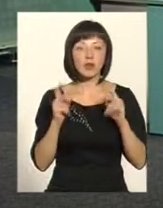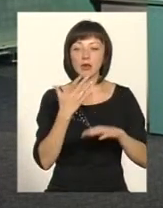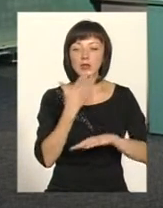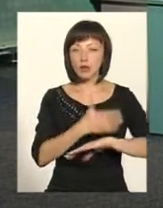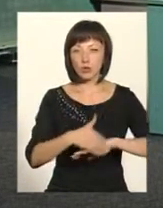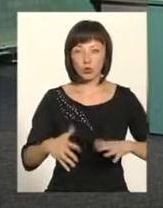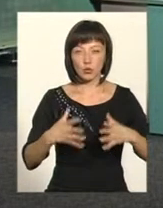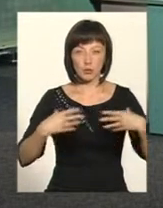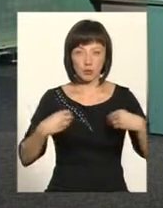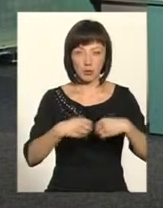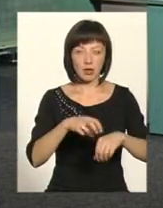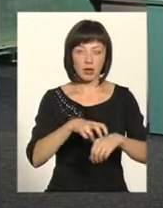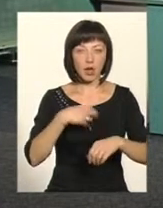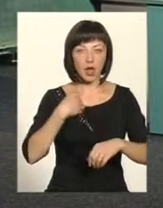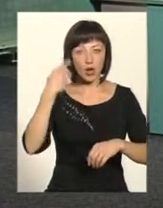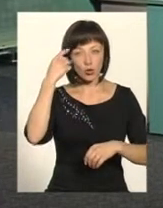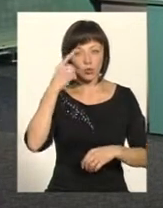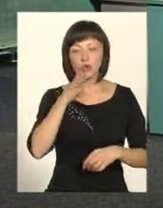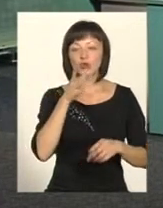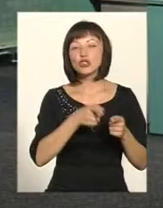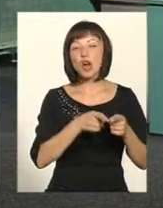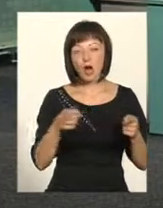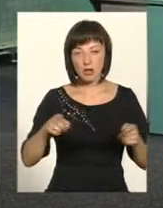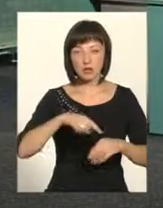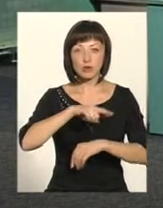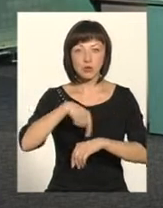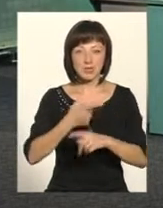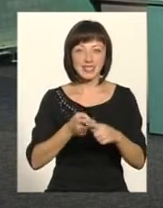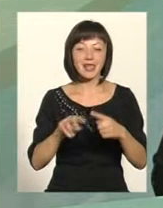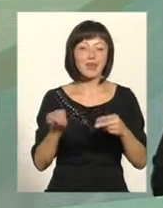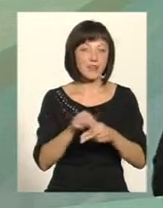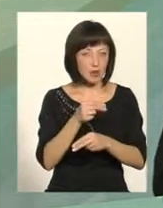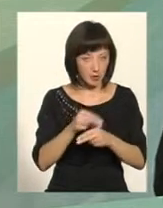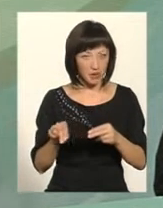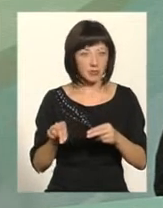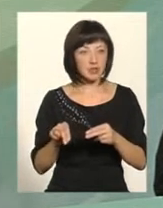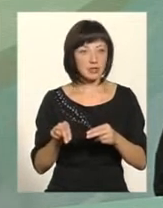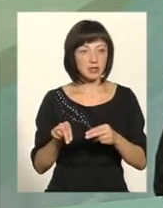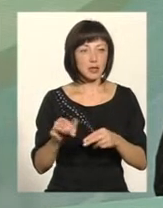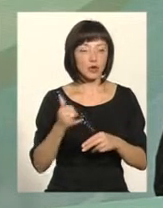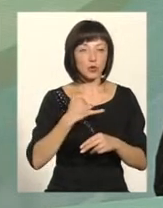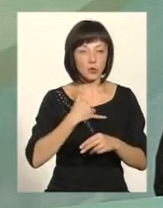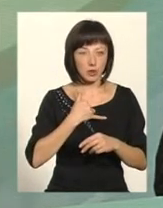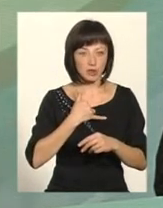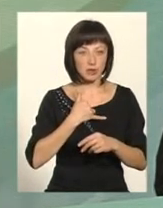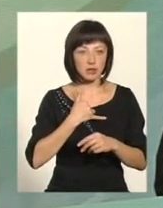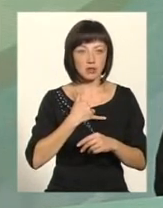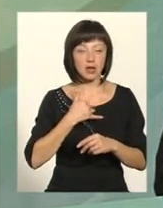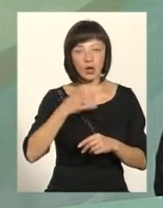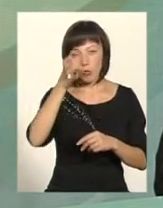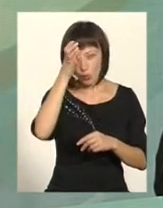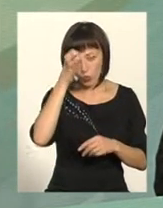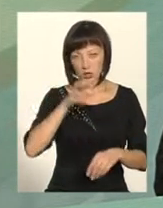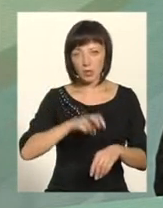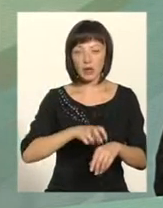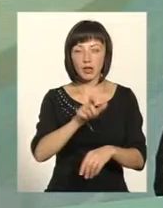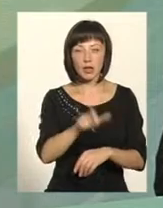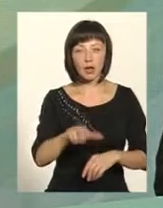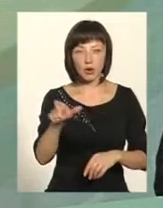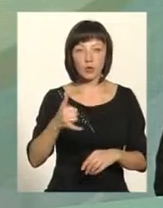кордоном сімейні лікарі. Ну, я думаю, що з часом це все виправиться, і все-таки в нас мудрі лікарі, в